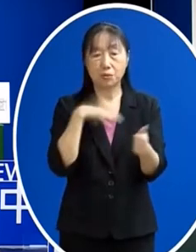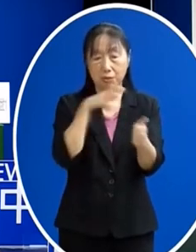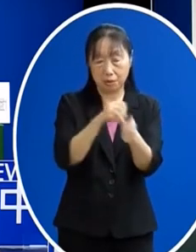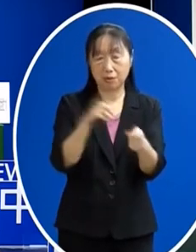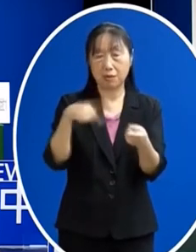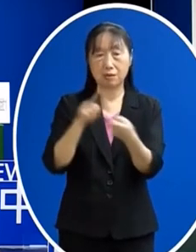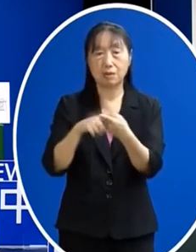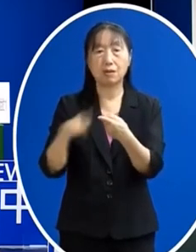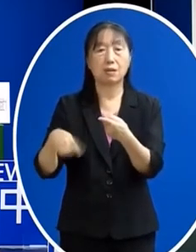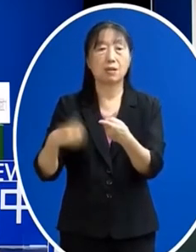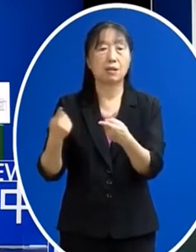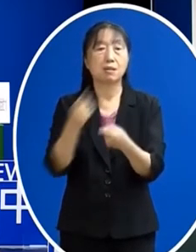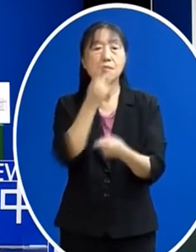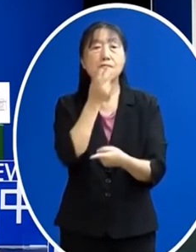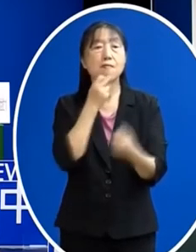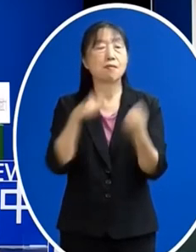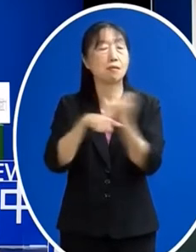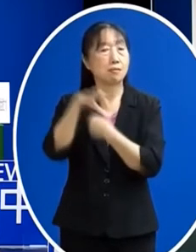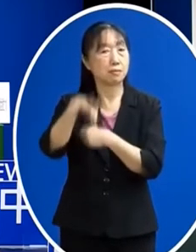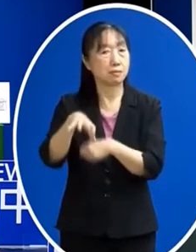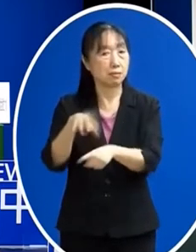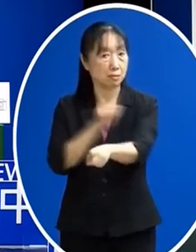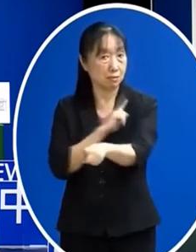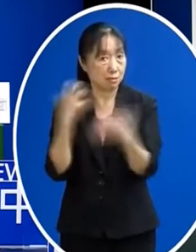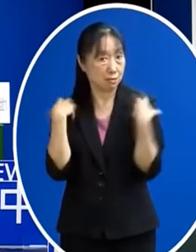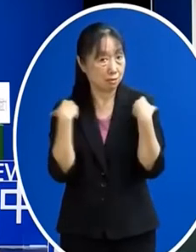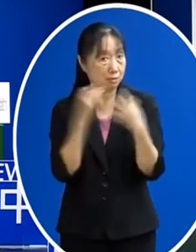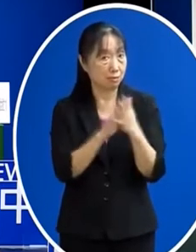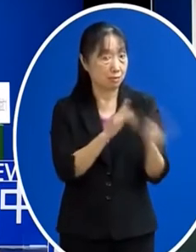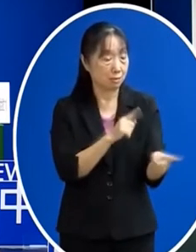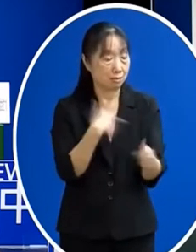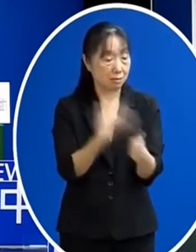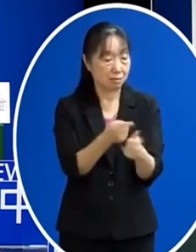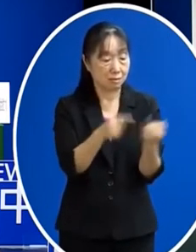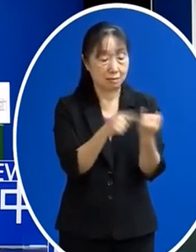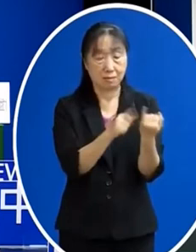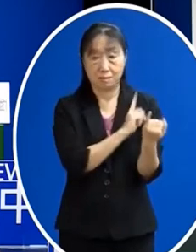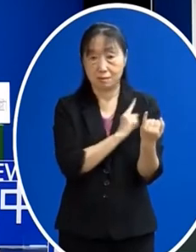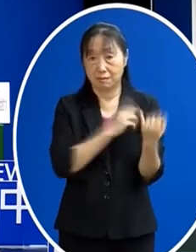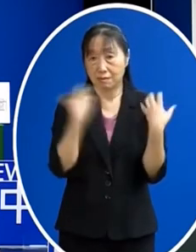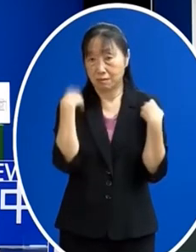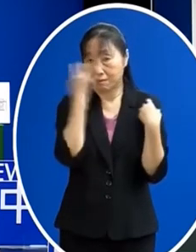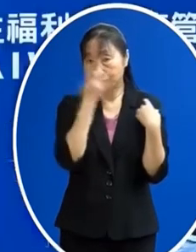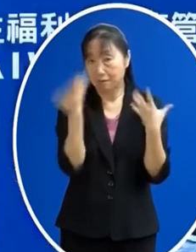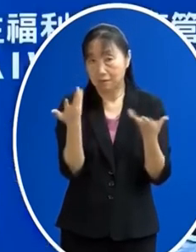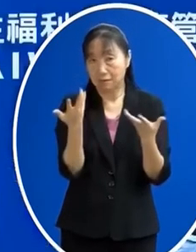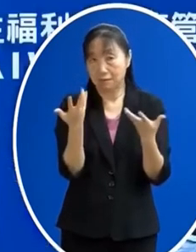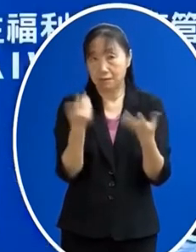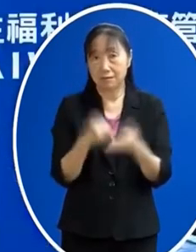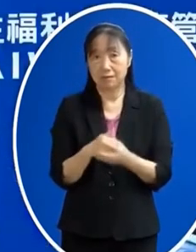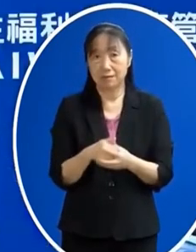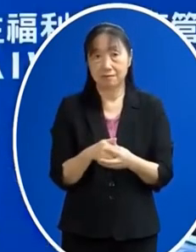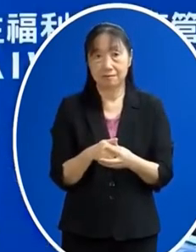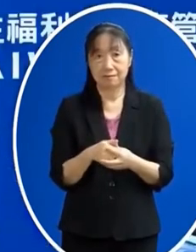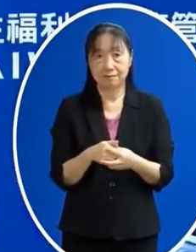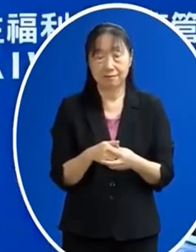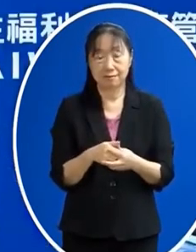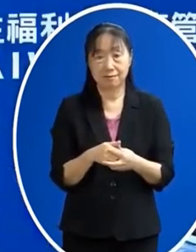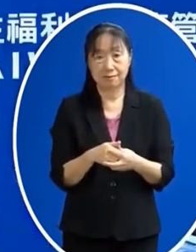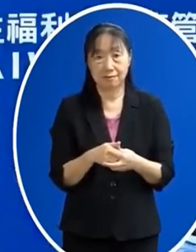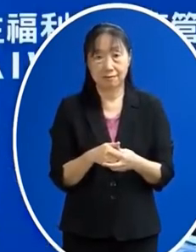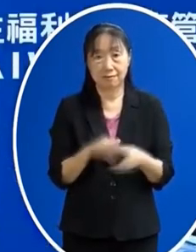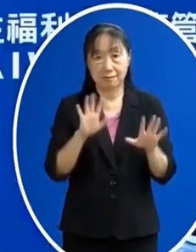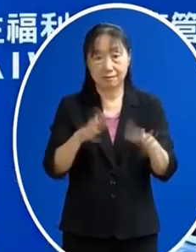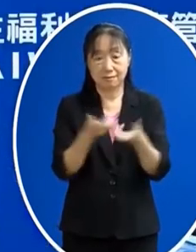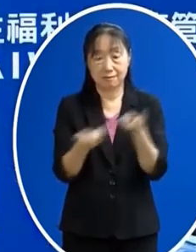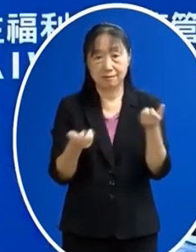院会主动帮他筛检，还是他自己做筛检就可以了？谢谢。 大概分两个哈，一个就是我们